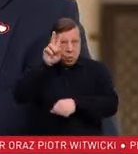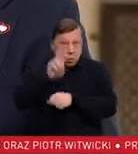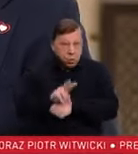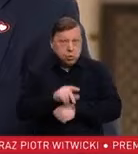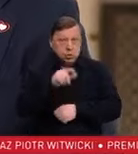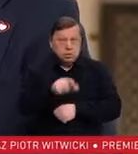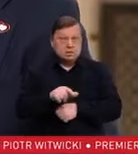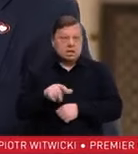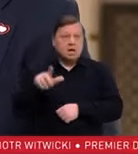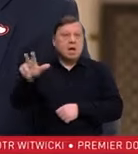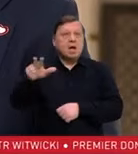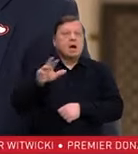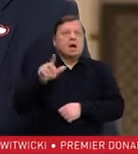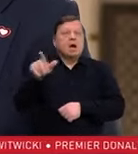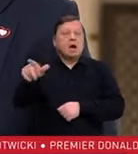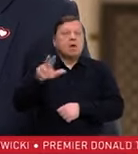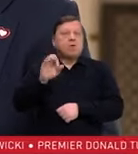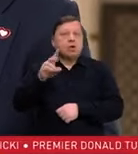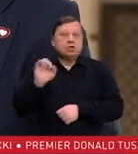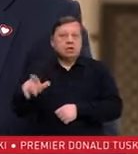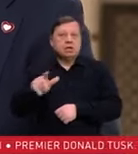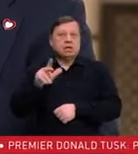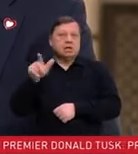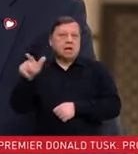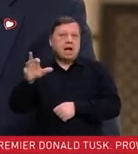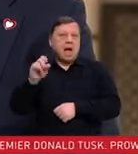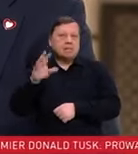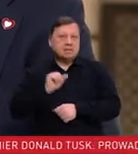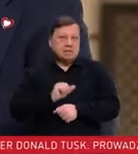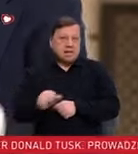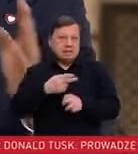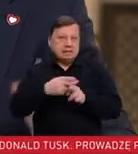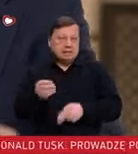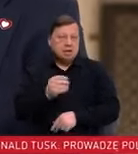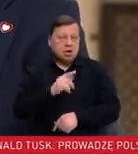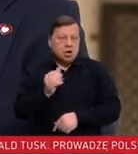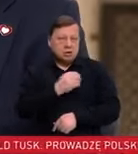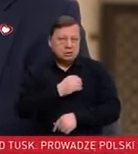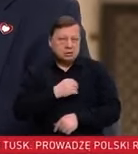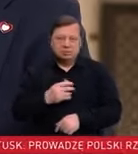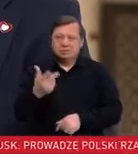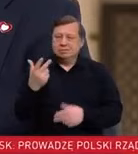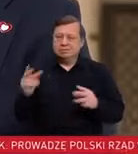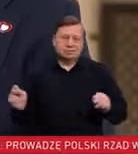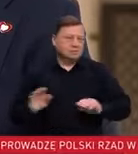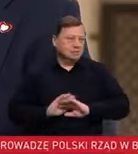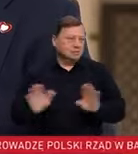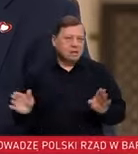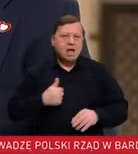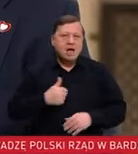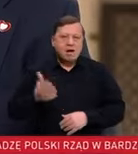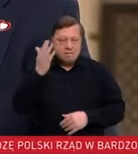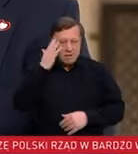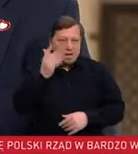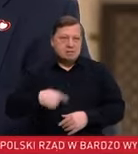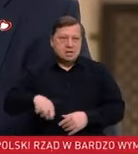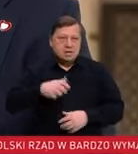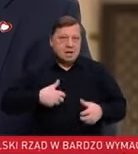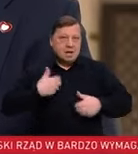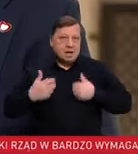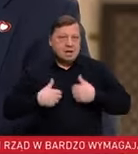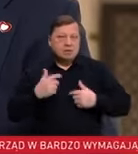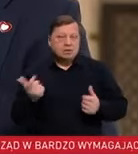Wąsik i Kamiński są z kryształu. Ostatnie zdanie, nie chcę tego przedłużać, ale wiem, że to budzi dzisiaj największe emocje.